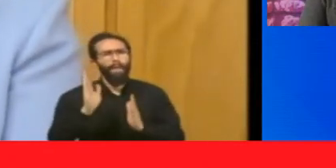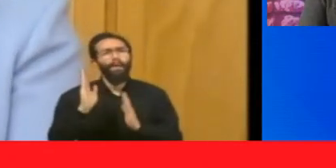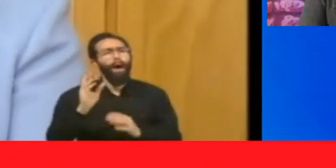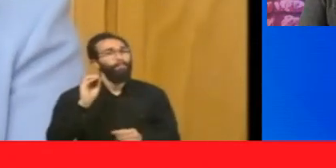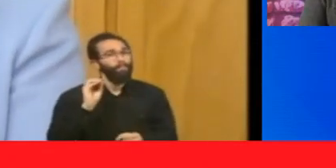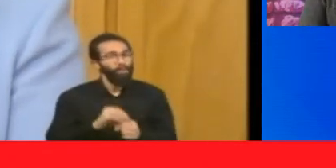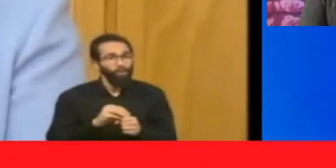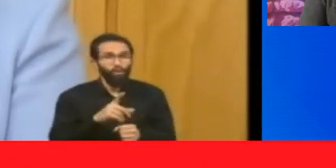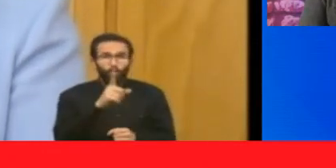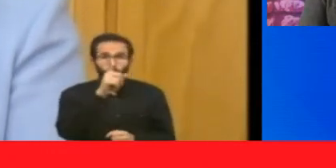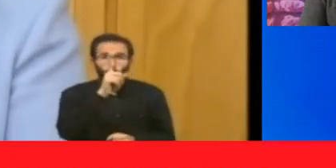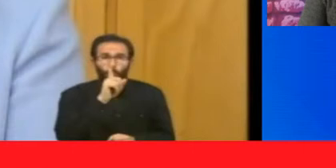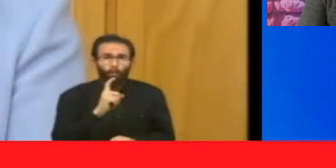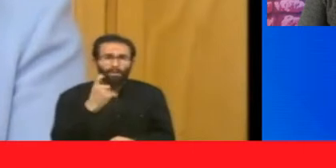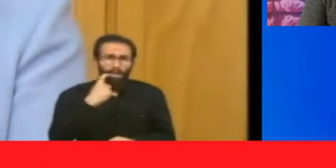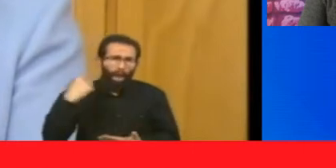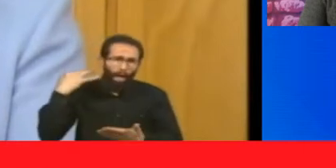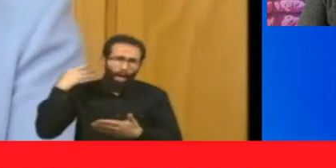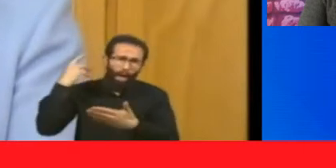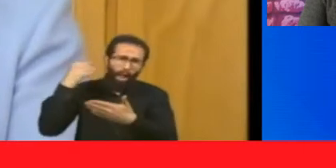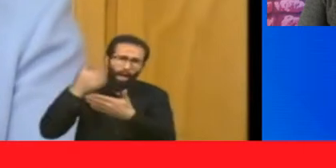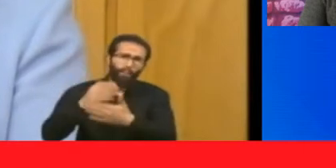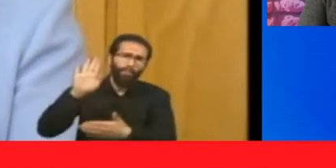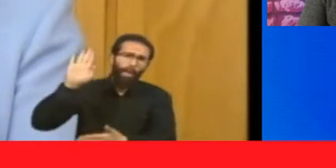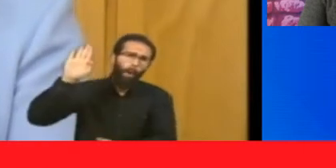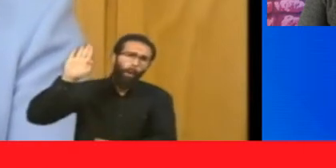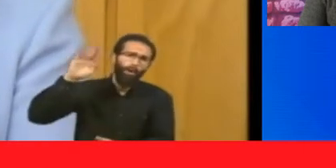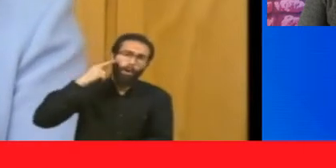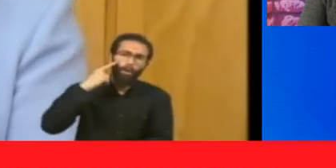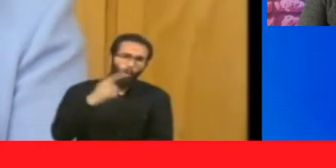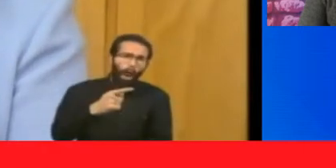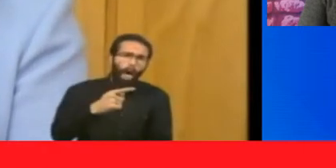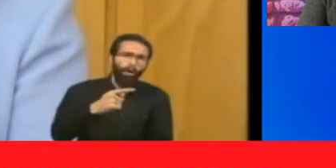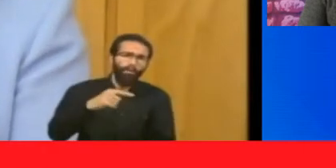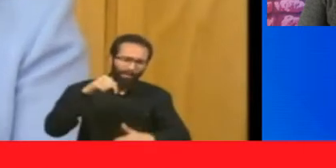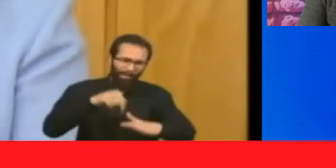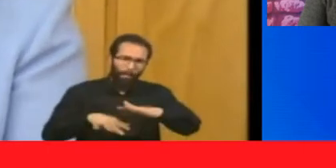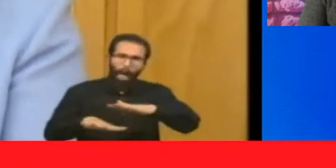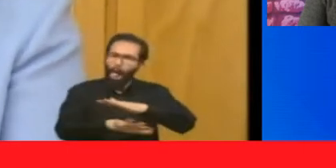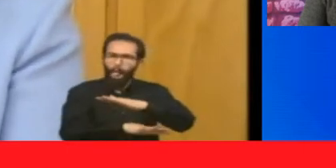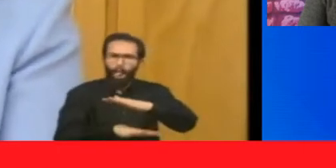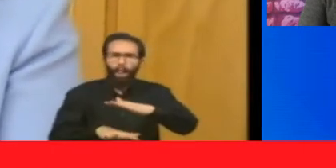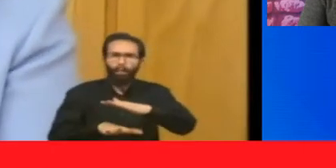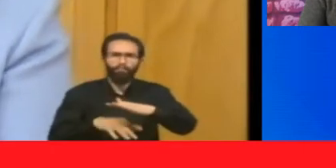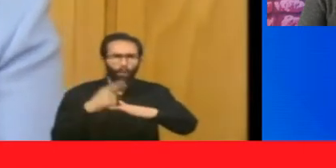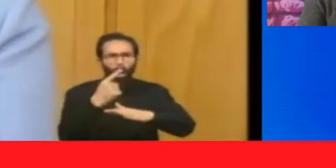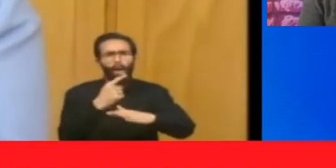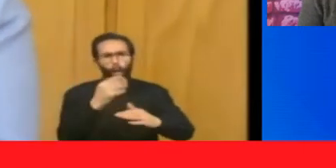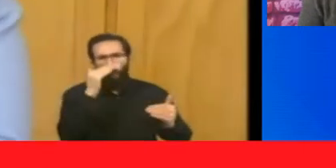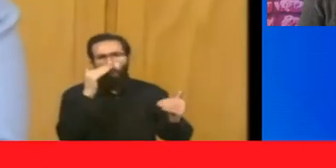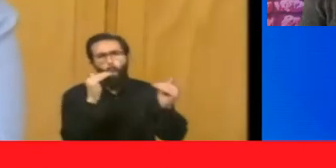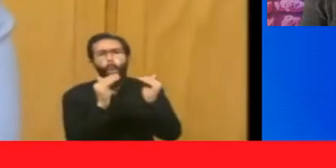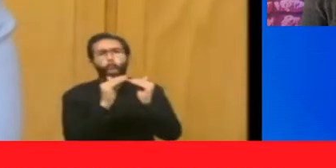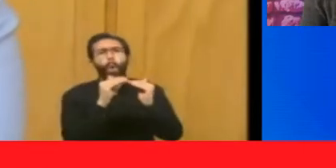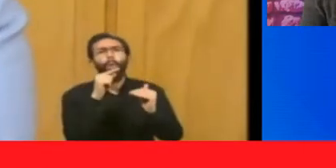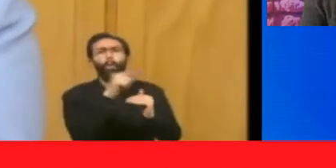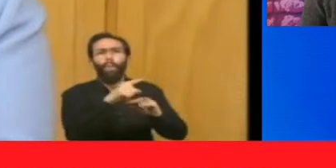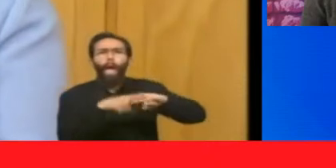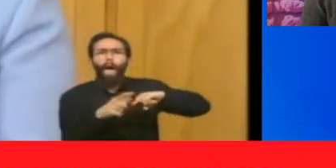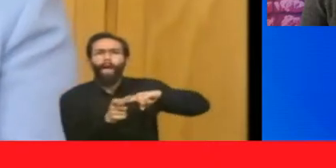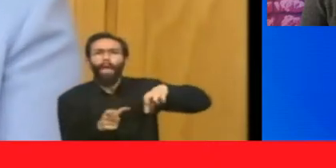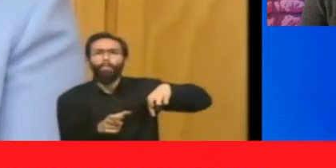demokrasi mücadelesinin temel birikimlerini taşıyan HDP'yi siyaset dışına itmeye